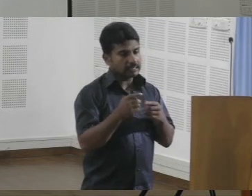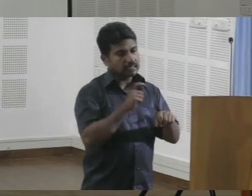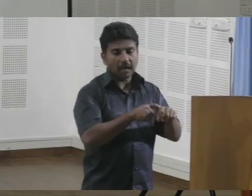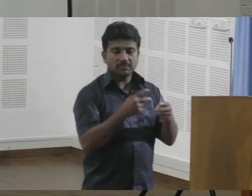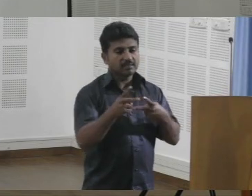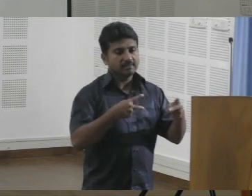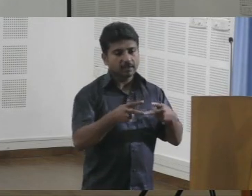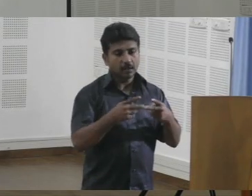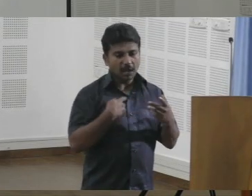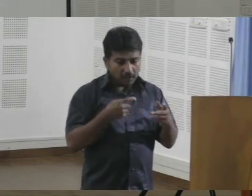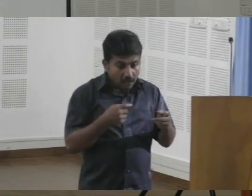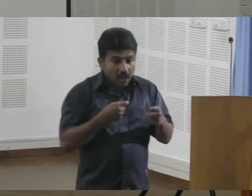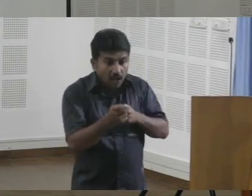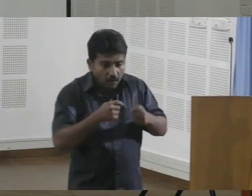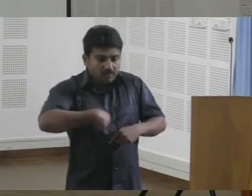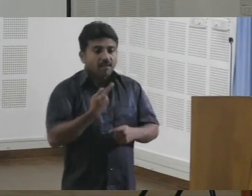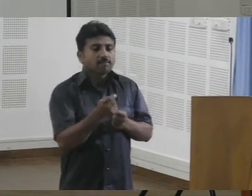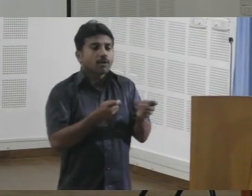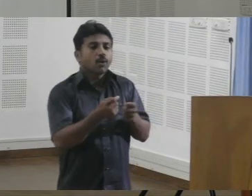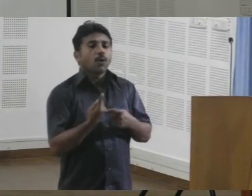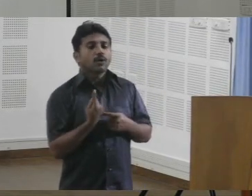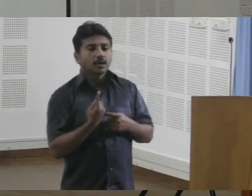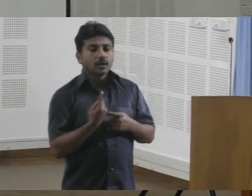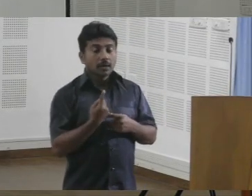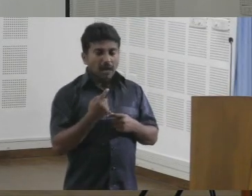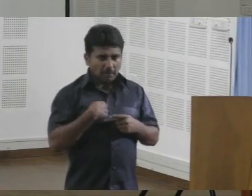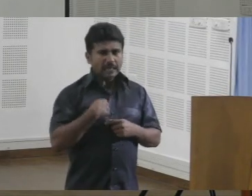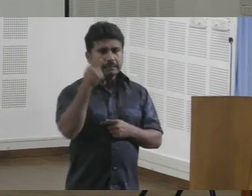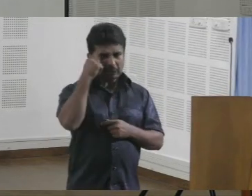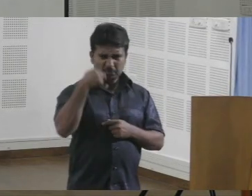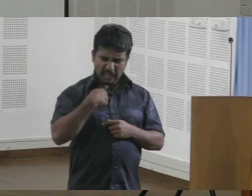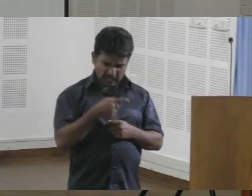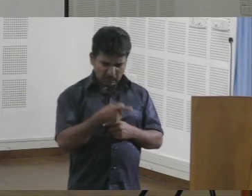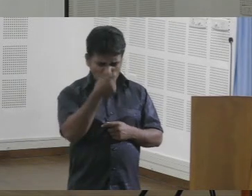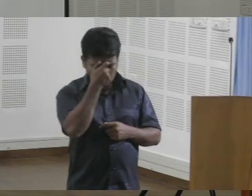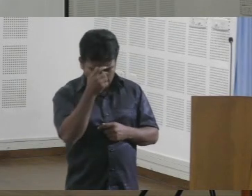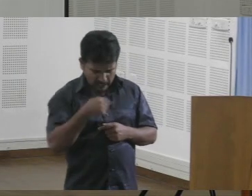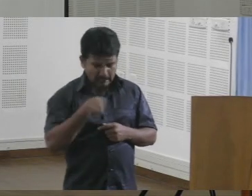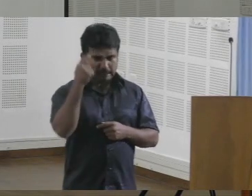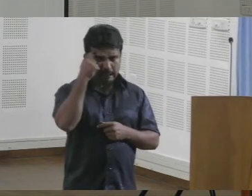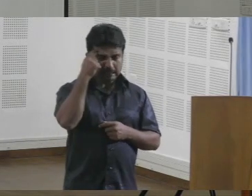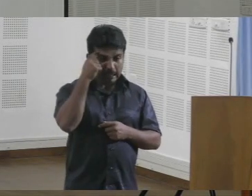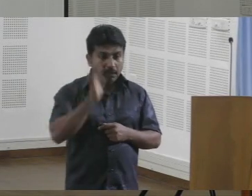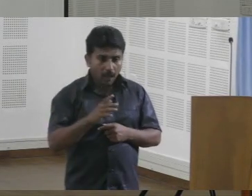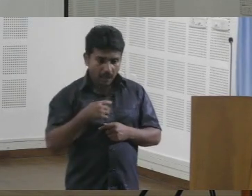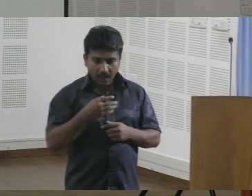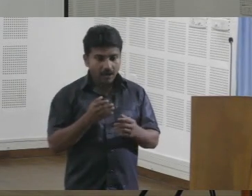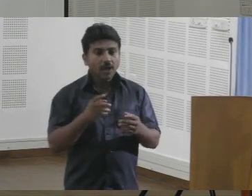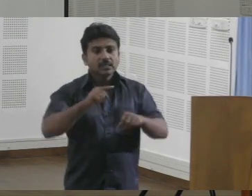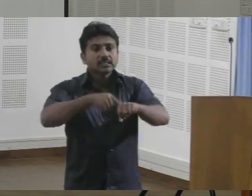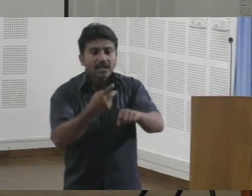ഇഷ്യൂസ് ഉണ്ടായിരുന്നു. പക്ഷേ ഞാൻ ഈ ഇഷ്യൂസിനെ കുറിച്ച് ഓർത്തിരുന്നാൽ എനിക്ക് വേറെ ഓപ്ഷൻ ഒന്നുമില്ല. അപ്പൊ